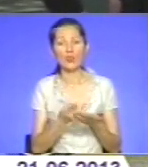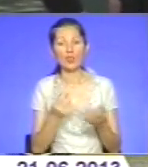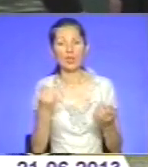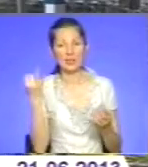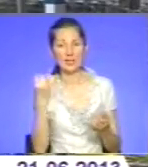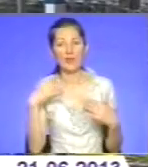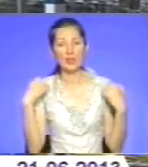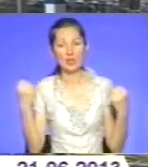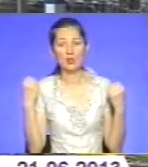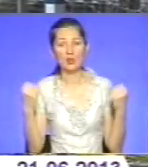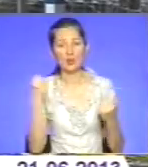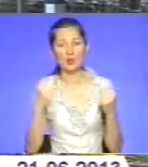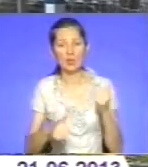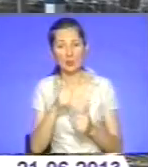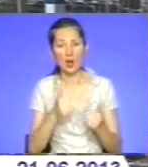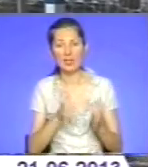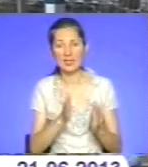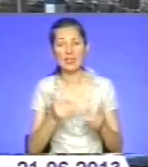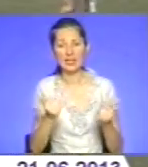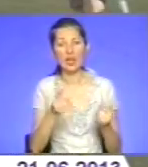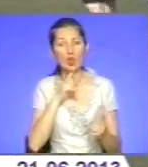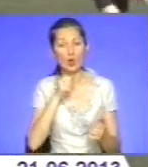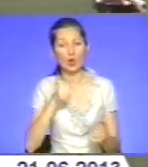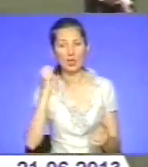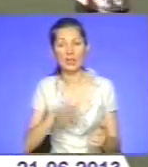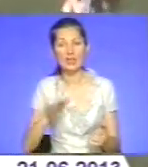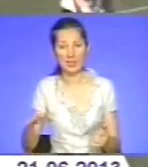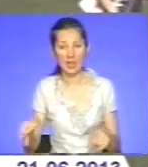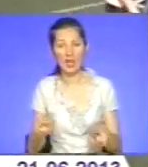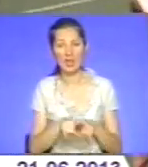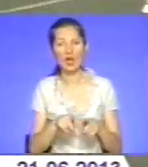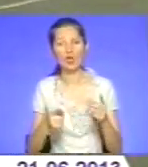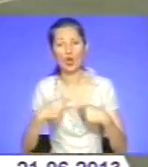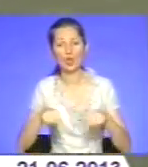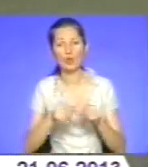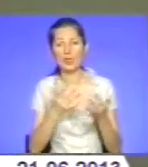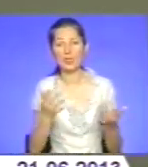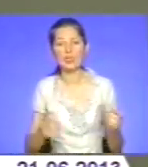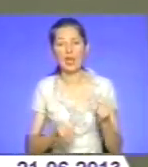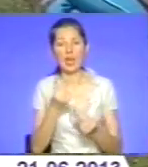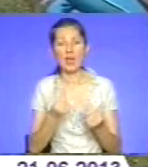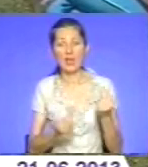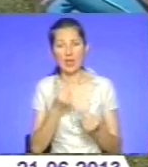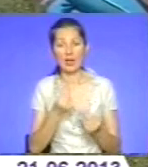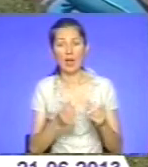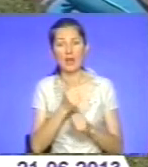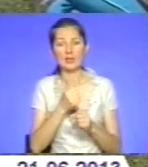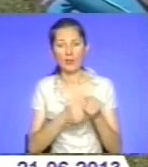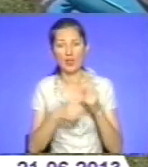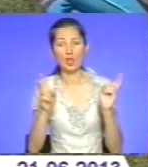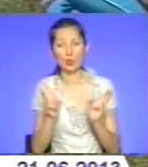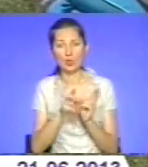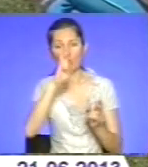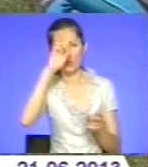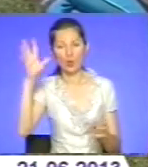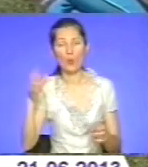тільки серед дорослих. Для дітей, які прийшли вболівати за батьків спортсменів, організували різноманітні ігри та естафети, зустрічі з відомими динамівцями. У